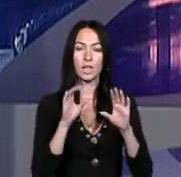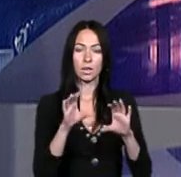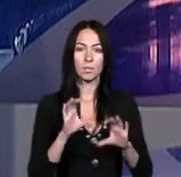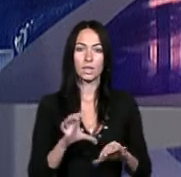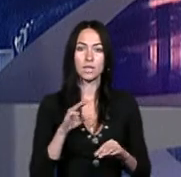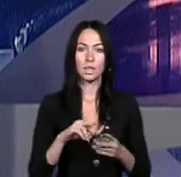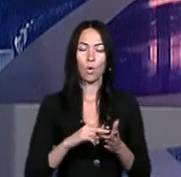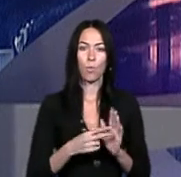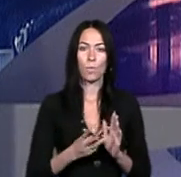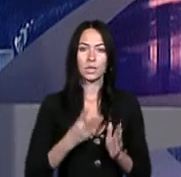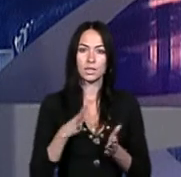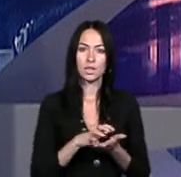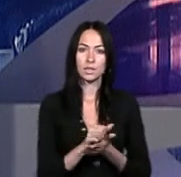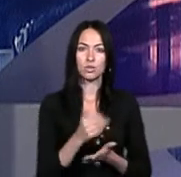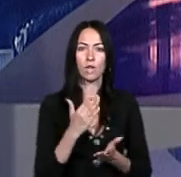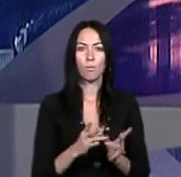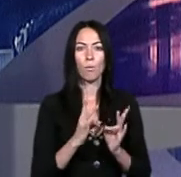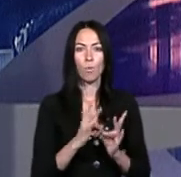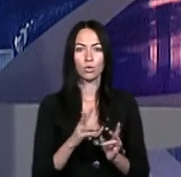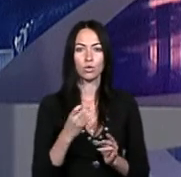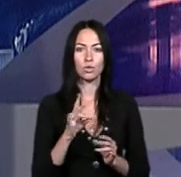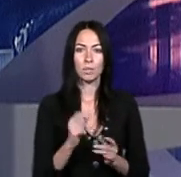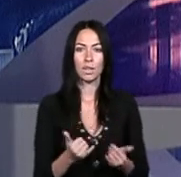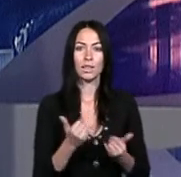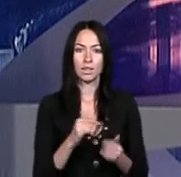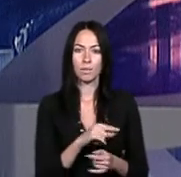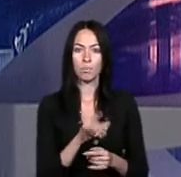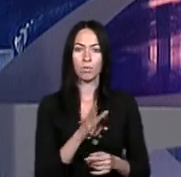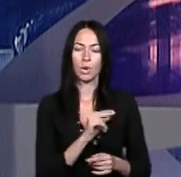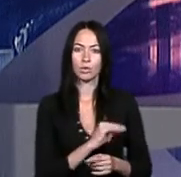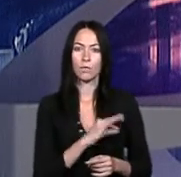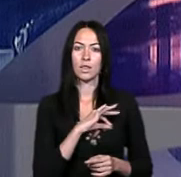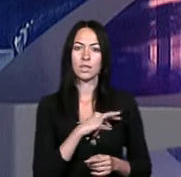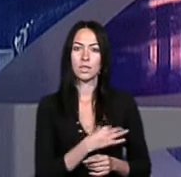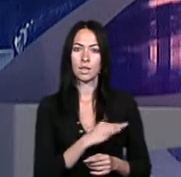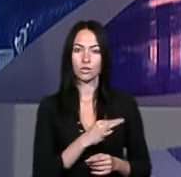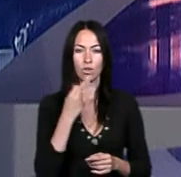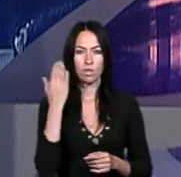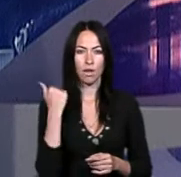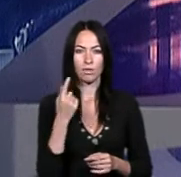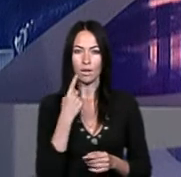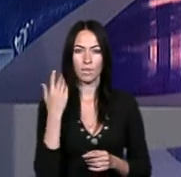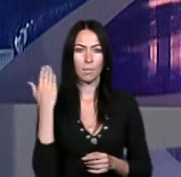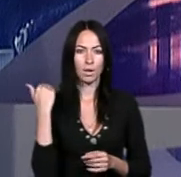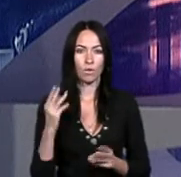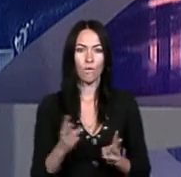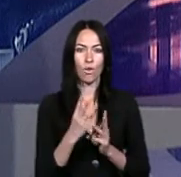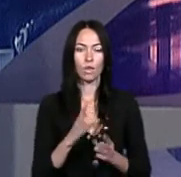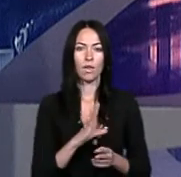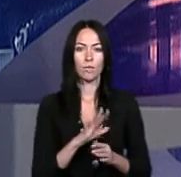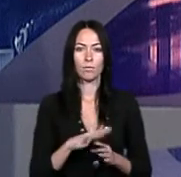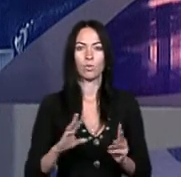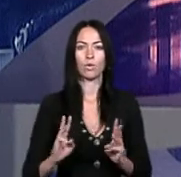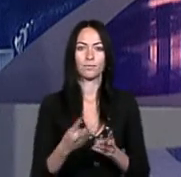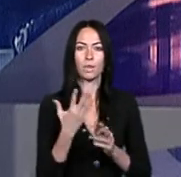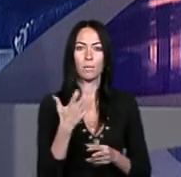за статтею «Умисне знищення або пошкодження майна». Тепер на згарищах працюватимуть слідчі. Нагадаю, напередодні вогнем було охоплено